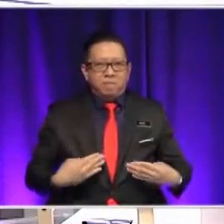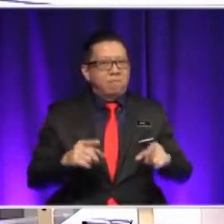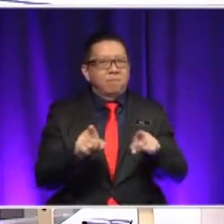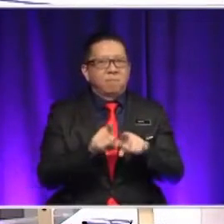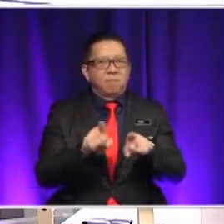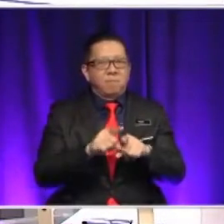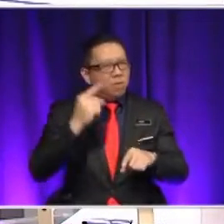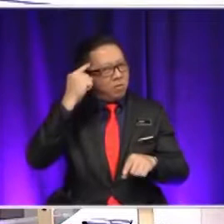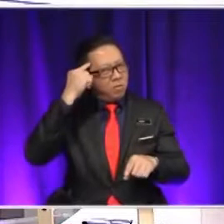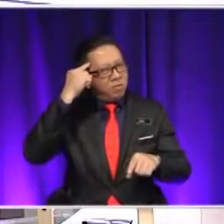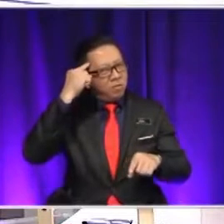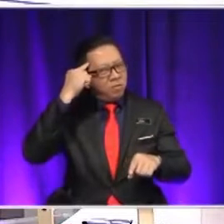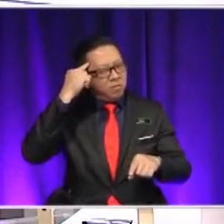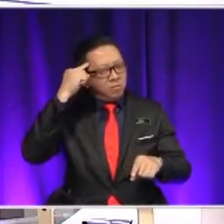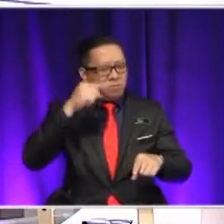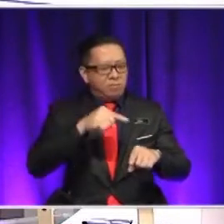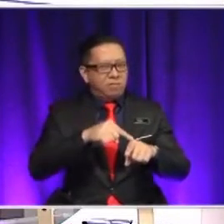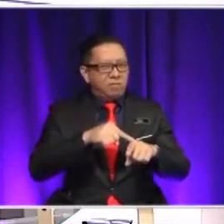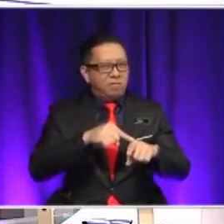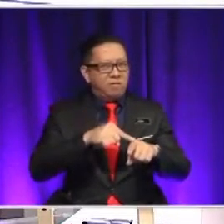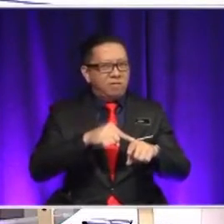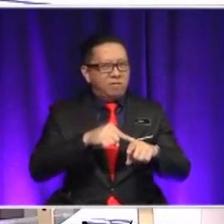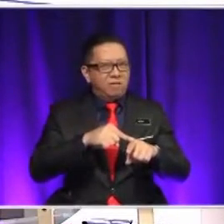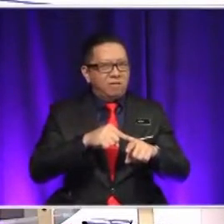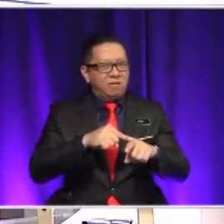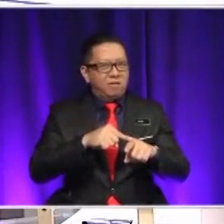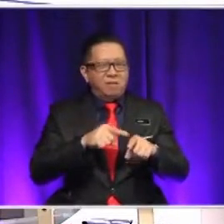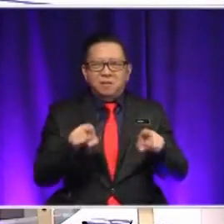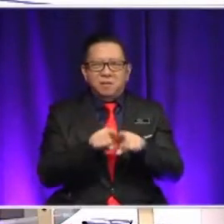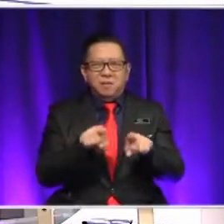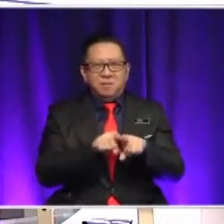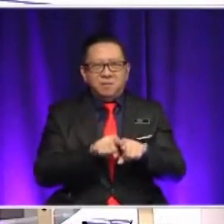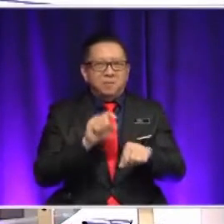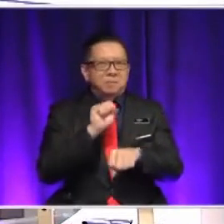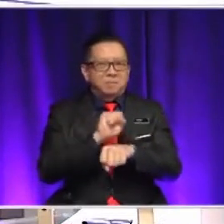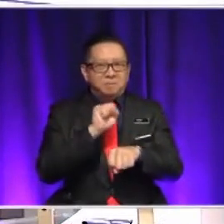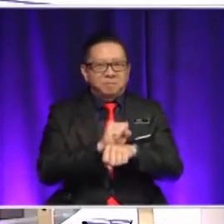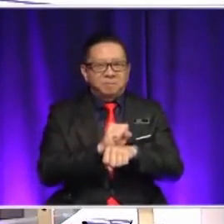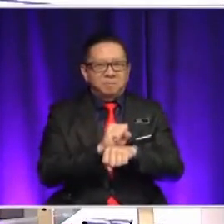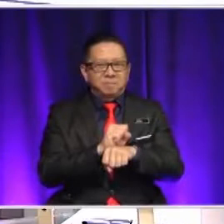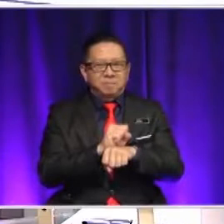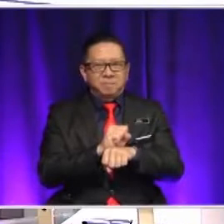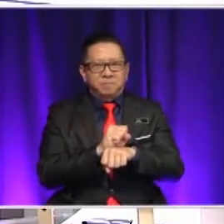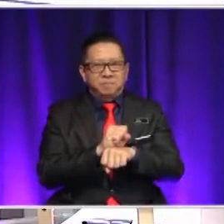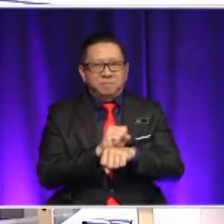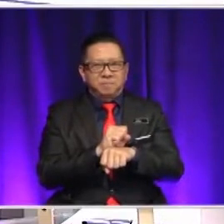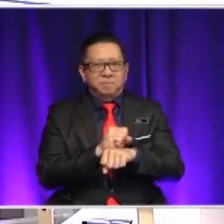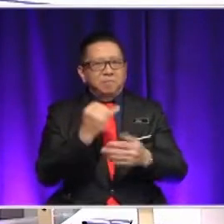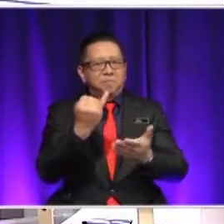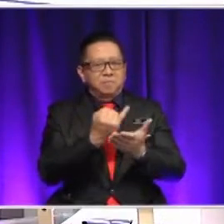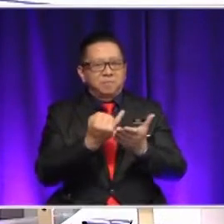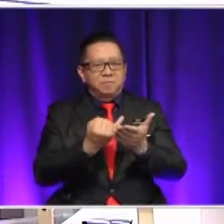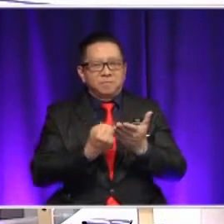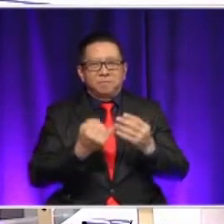saja otak kita puluhan tas Eiger untuk tangan kita bergerak stengah Jadi sebenarnya up nikah Saint ini